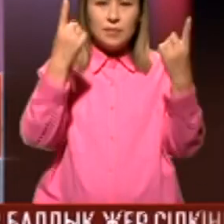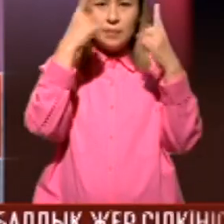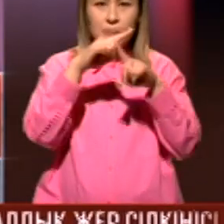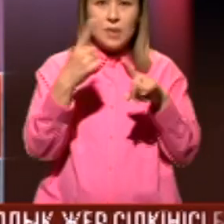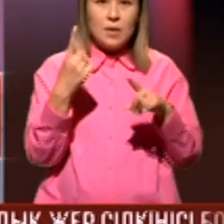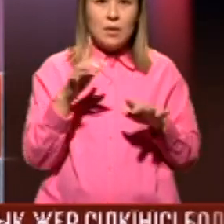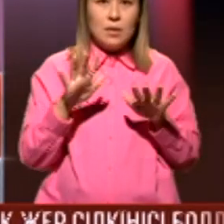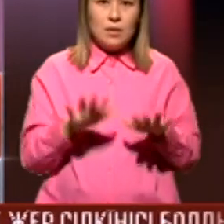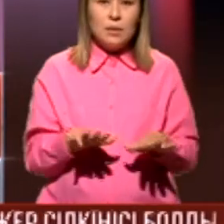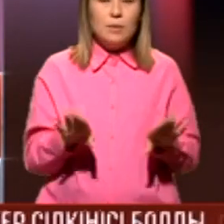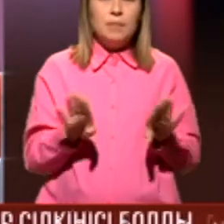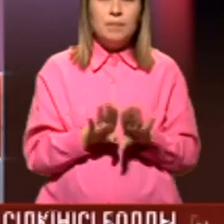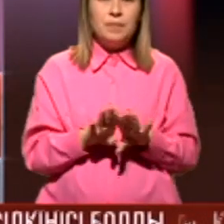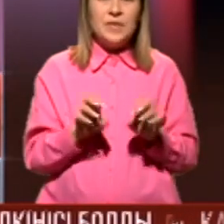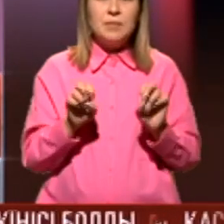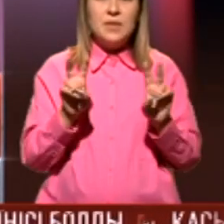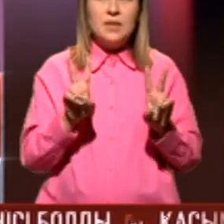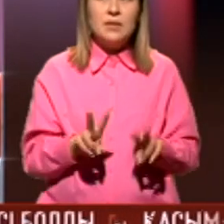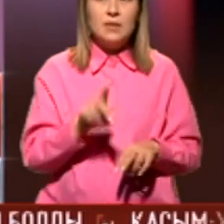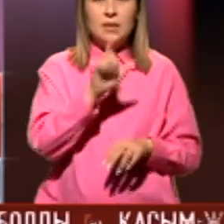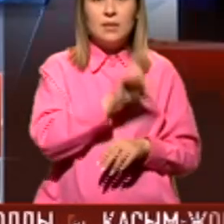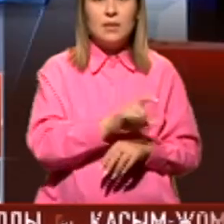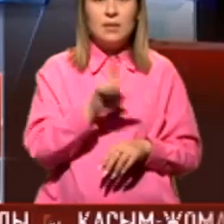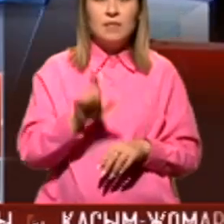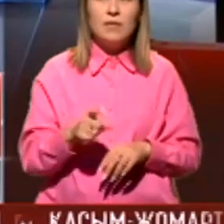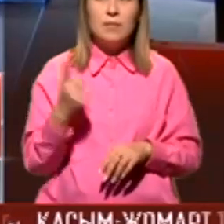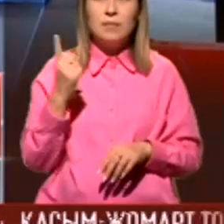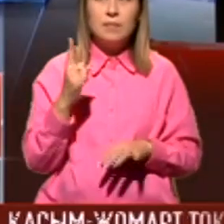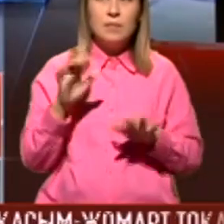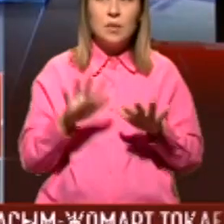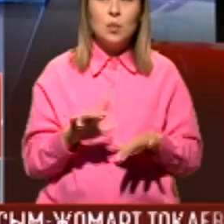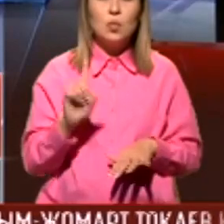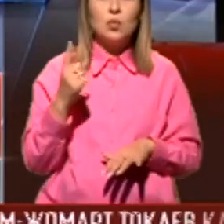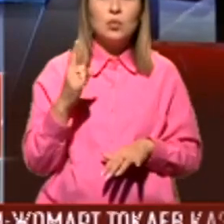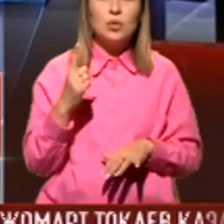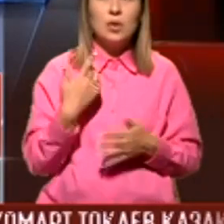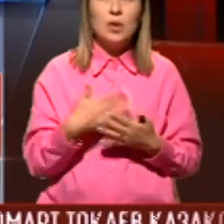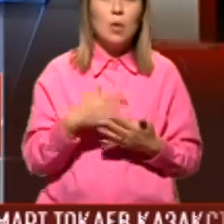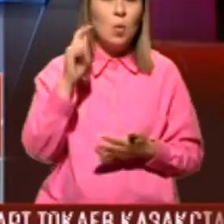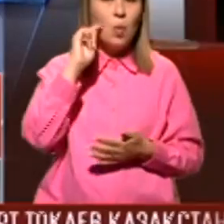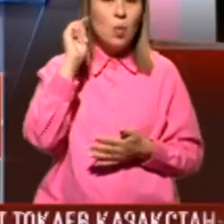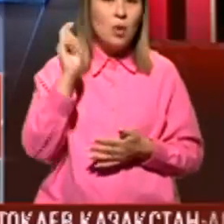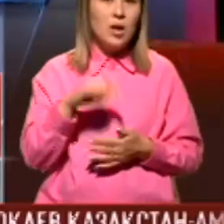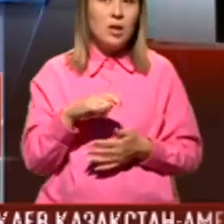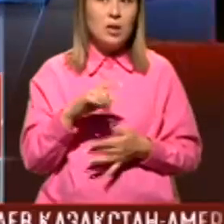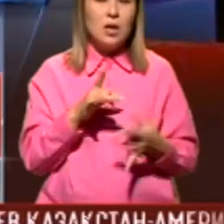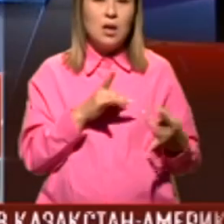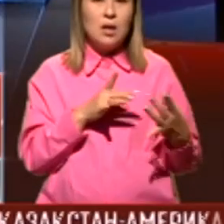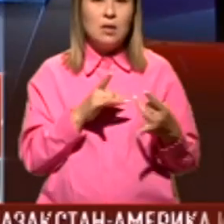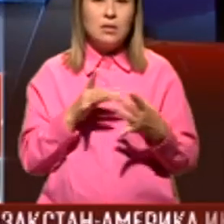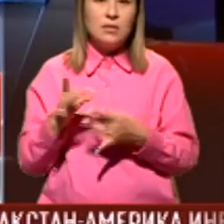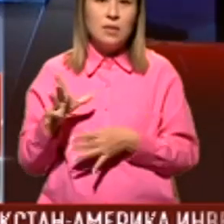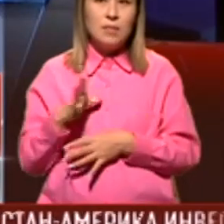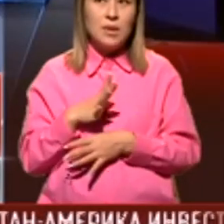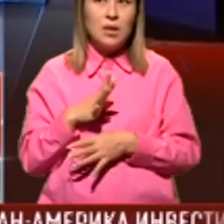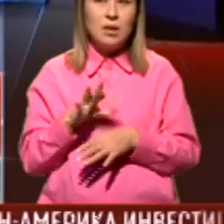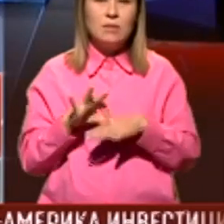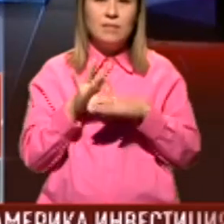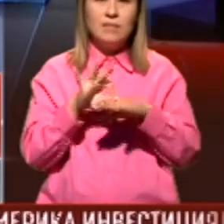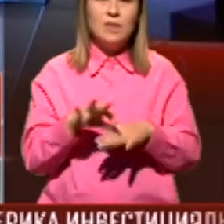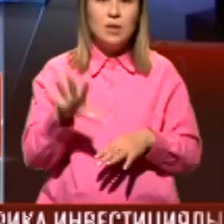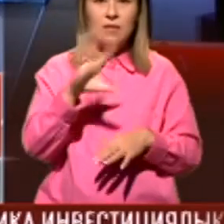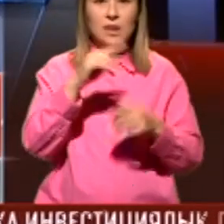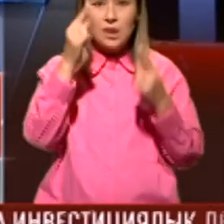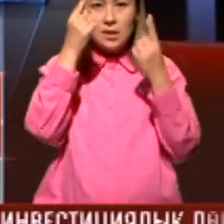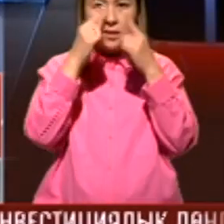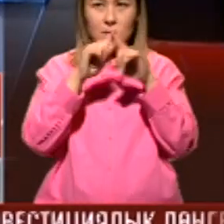керек, бірақ маман ең алдыңғы орында тұрады. Өйткені, мысалы, Украинада қақтығыстар кезінде қолданылып жатқан біраз